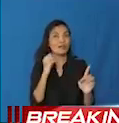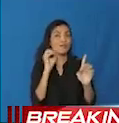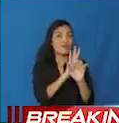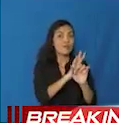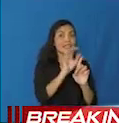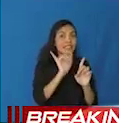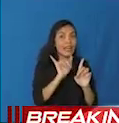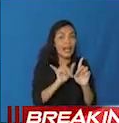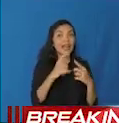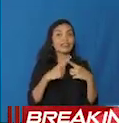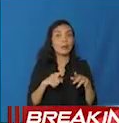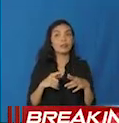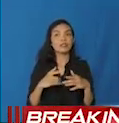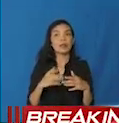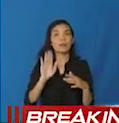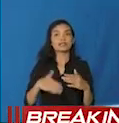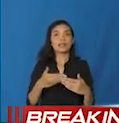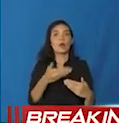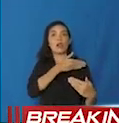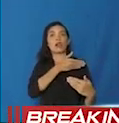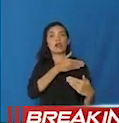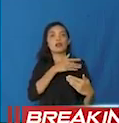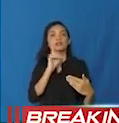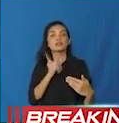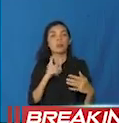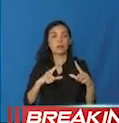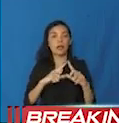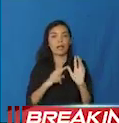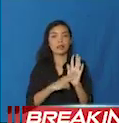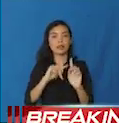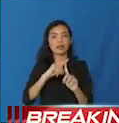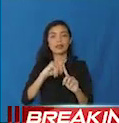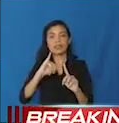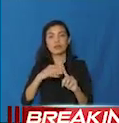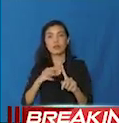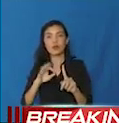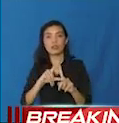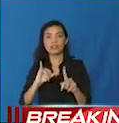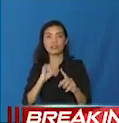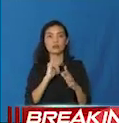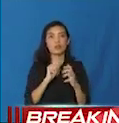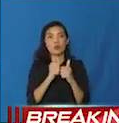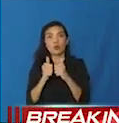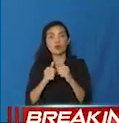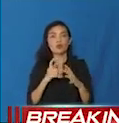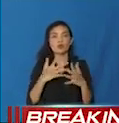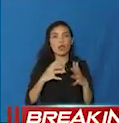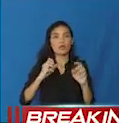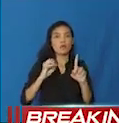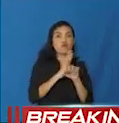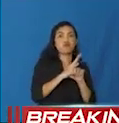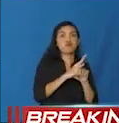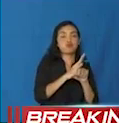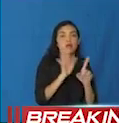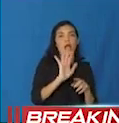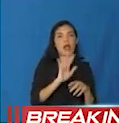tetapi pada tahap-tahap awal karena antibodinya belum terbentuk dibutuhkan waktu antara enam